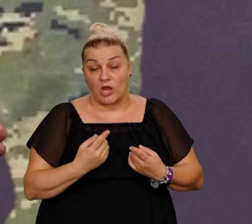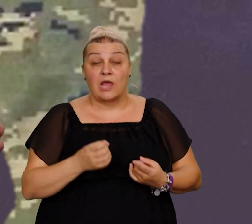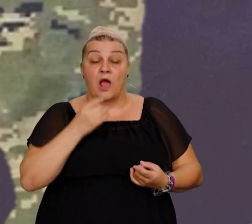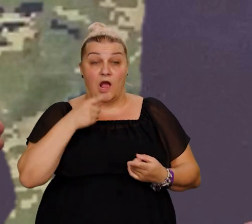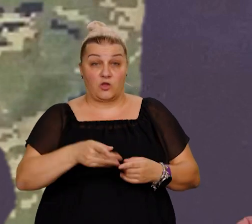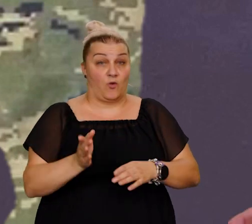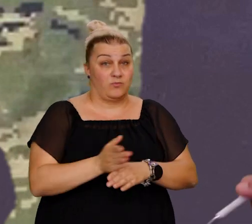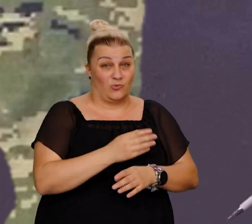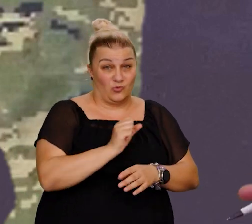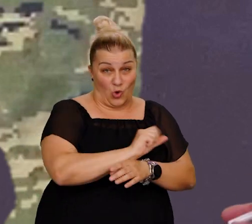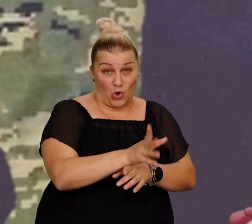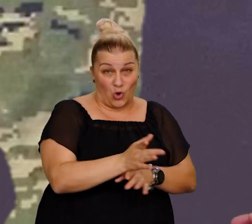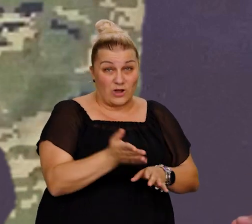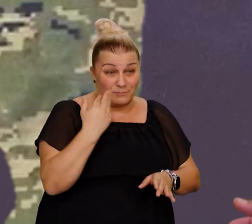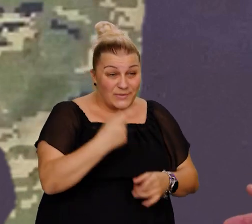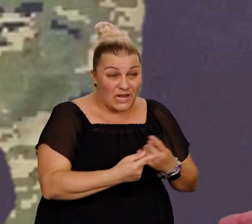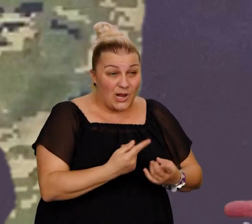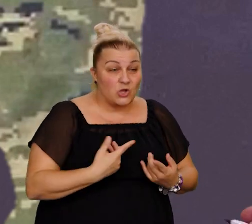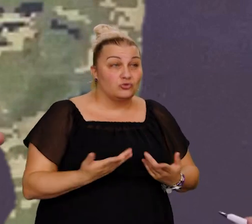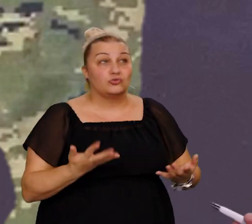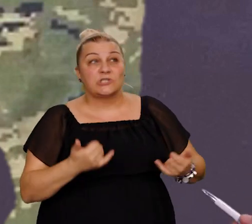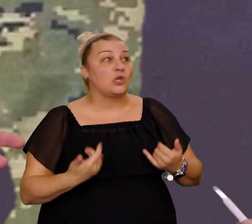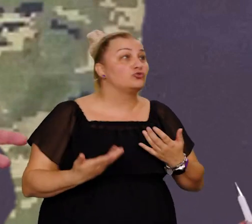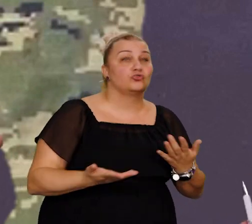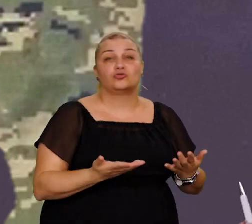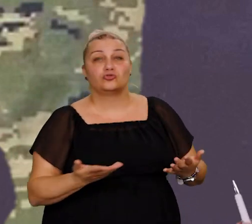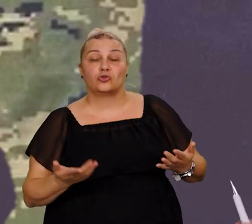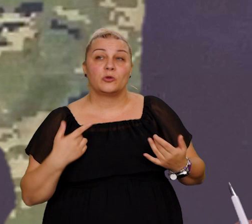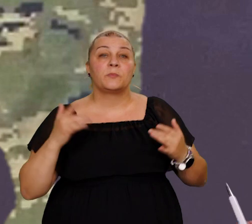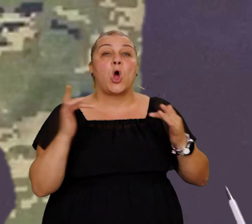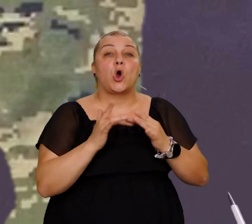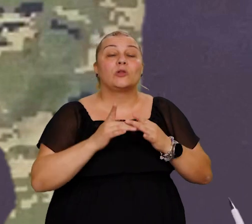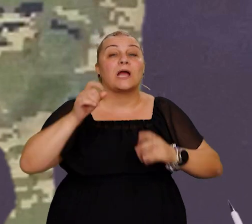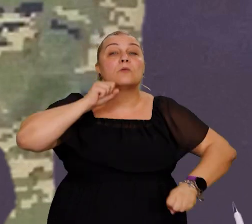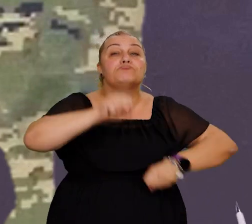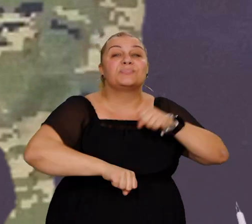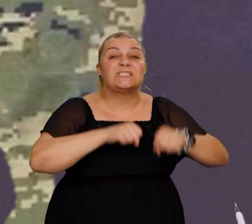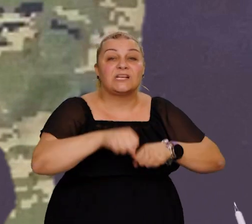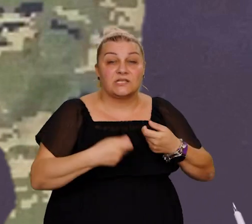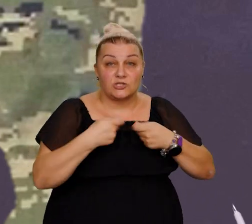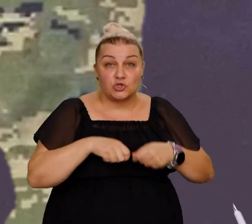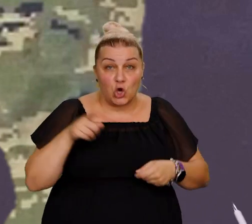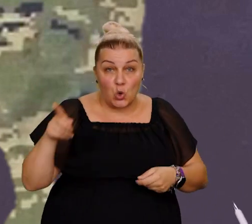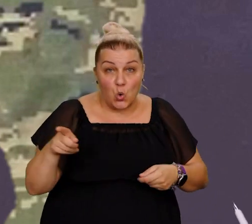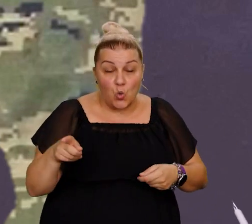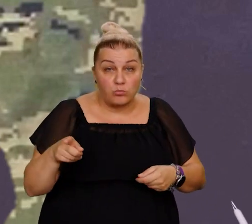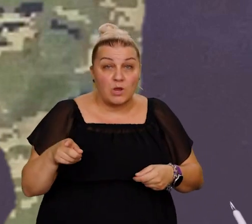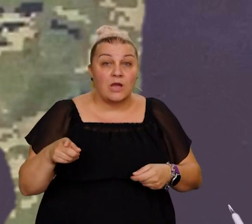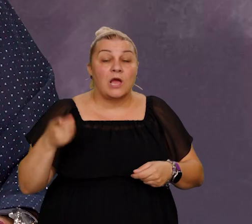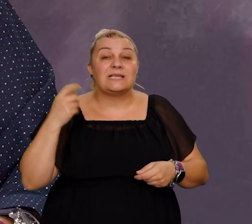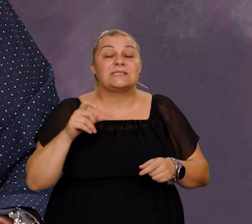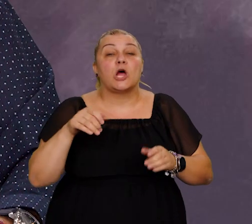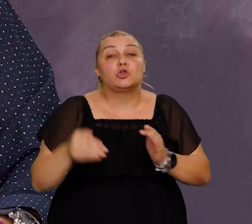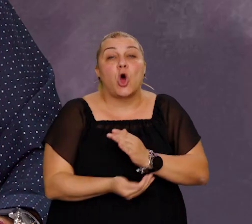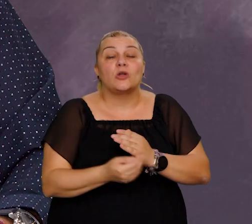Iza toga, kad je korona bila, onda smo šta bi sad mogli, onda smo u kontaktu sa biciklističkim klubom, sa Bahudin Duzić i Tetak iz